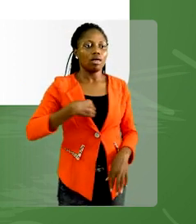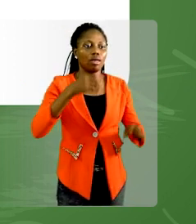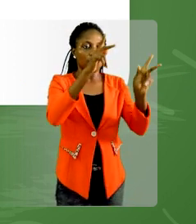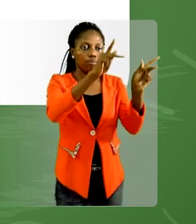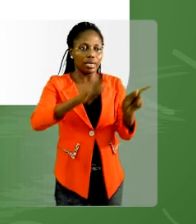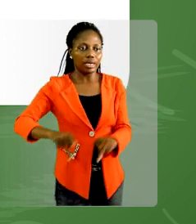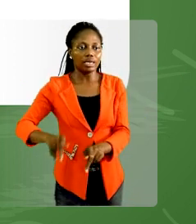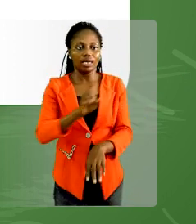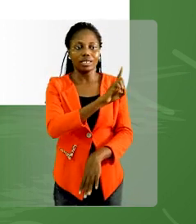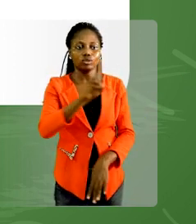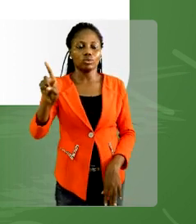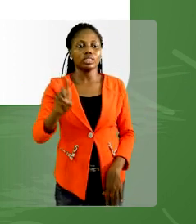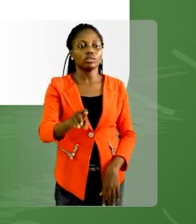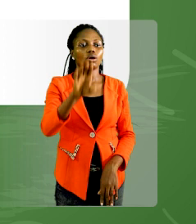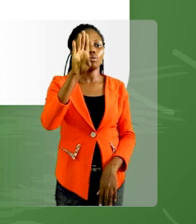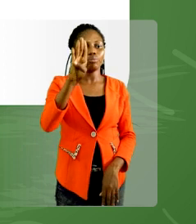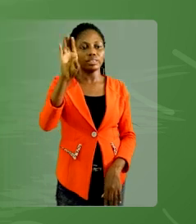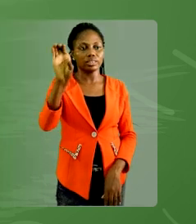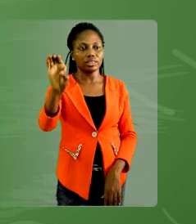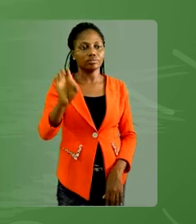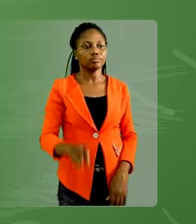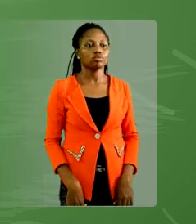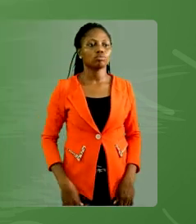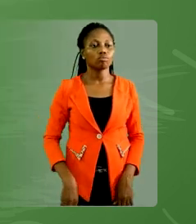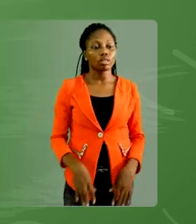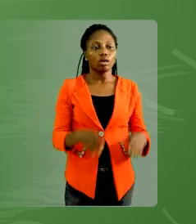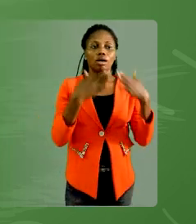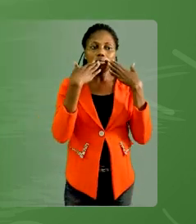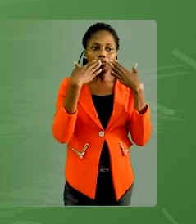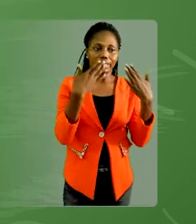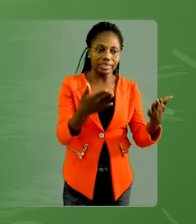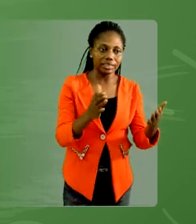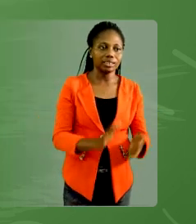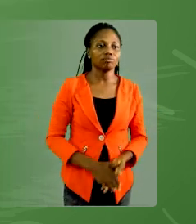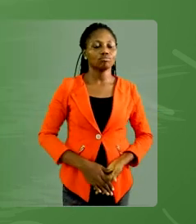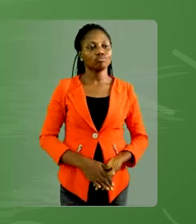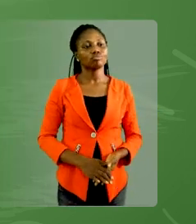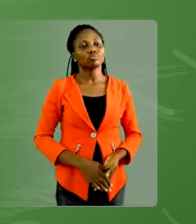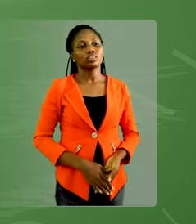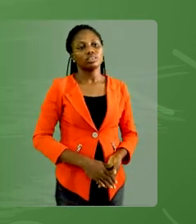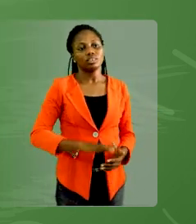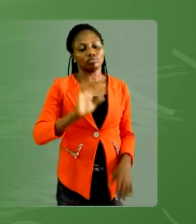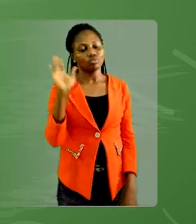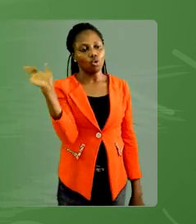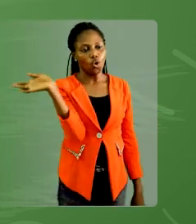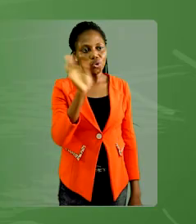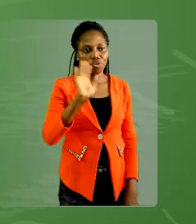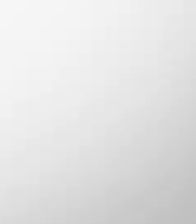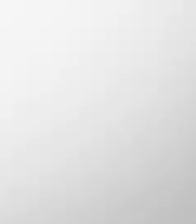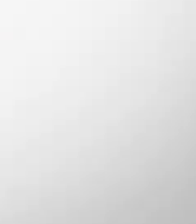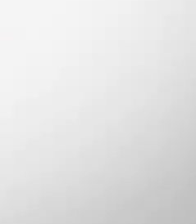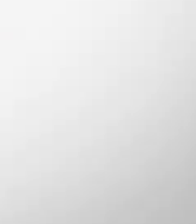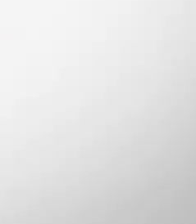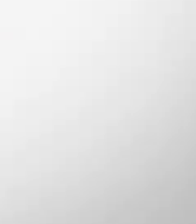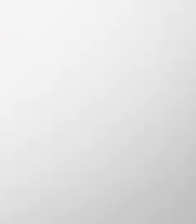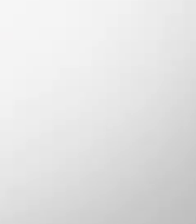droite BC. Je vous remercie pour votre attention et nous nous voyons très bientôt.